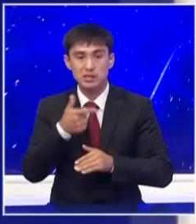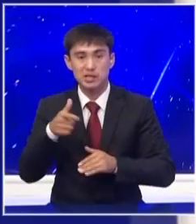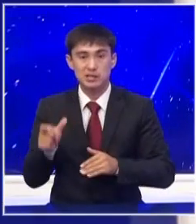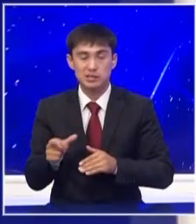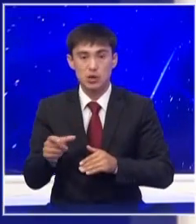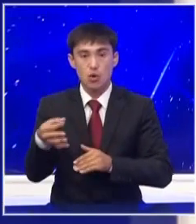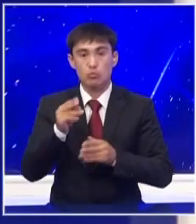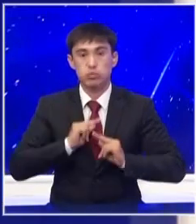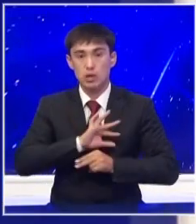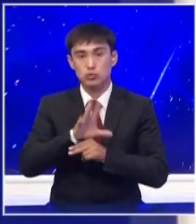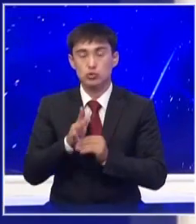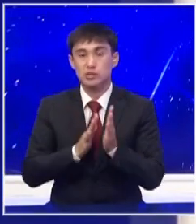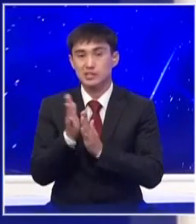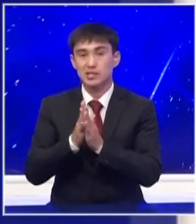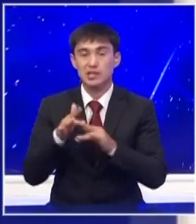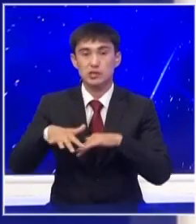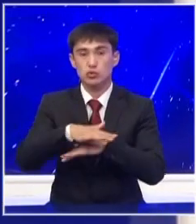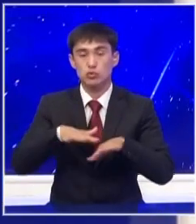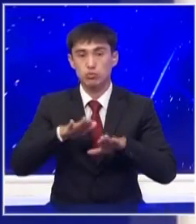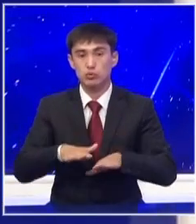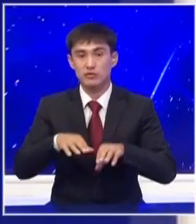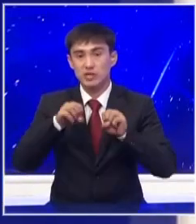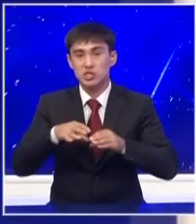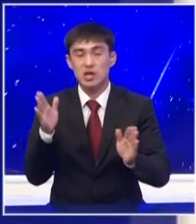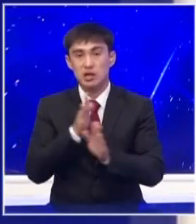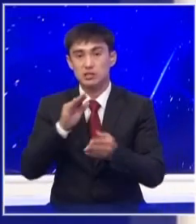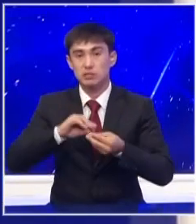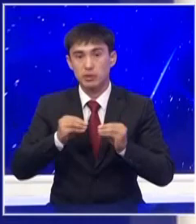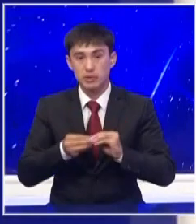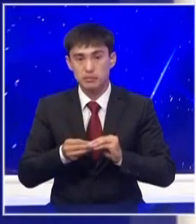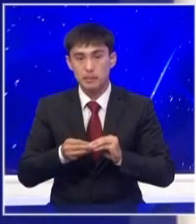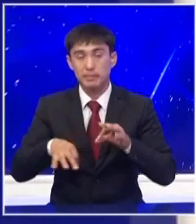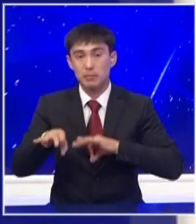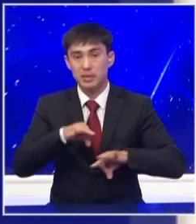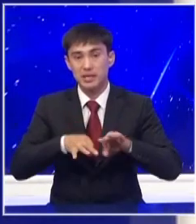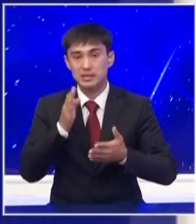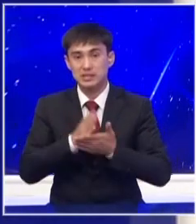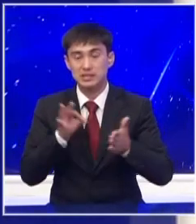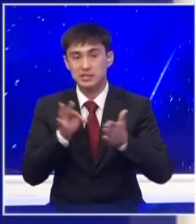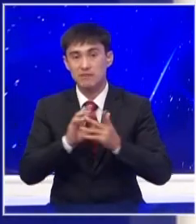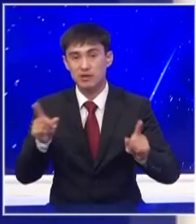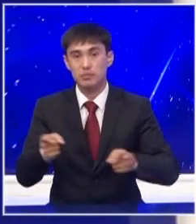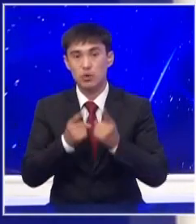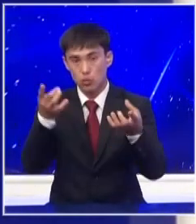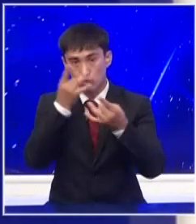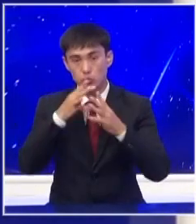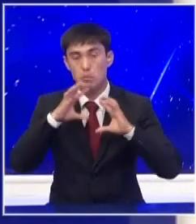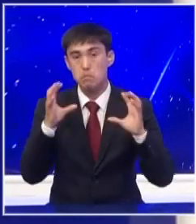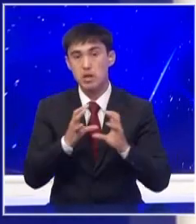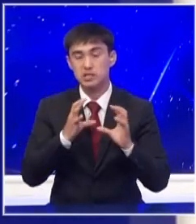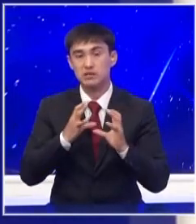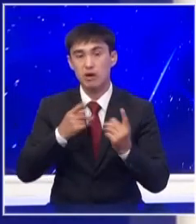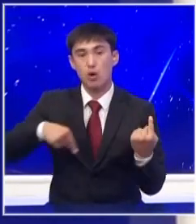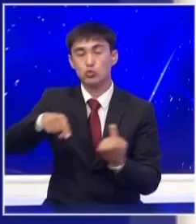граждан, благоустройство и озеленение населенных пунктов, решение экологических проблем. Проект также преследует цель формирования культуры бережного